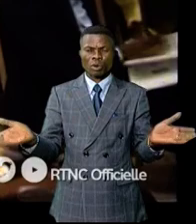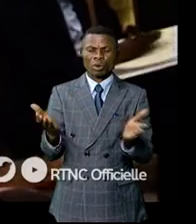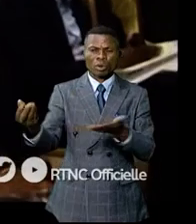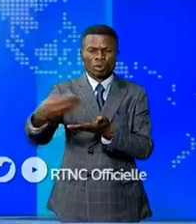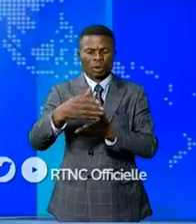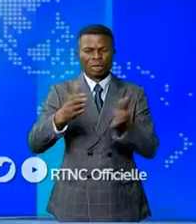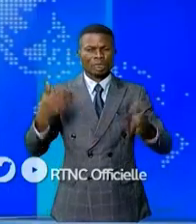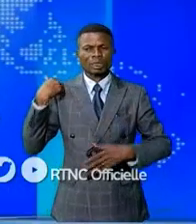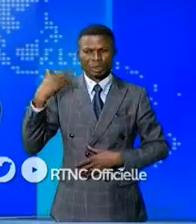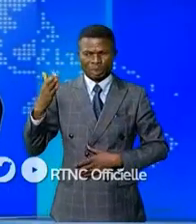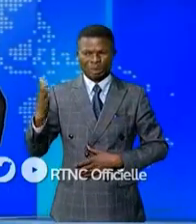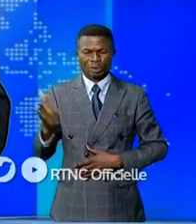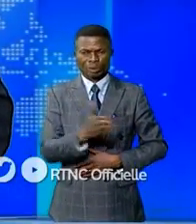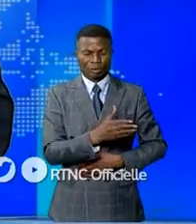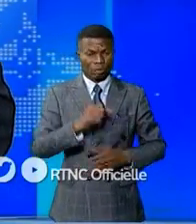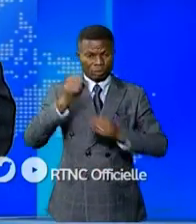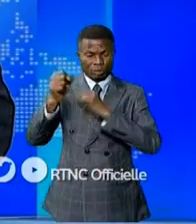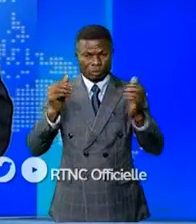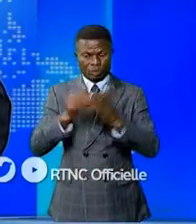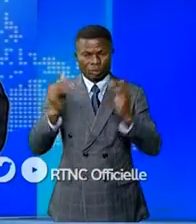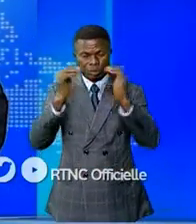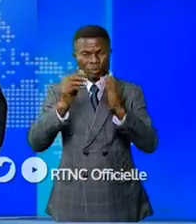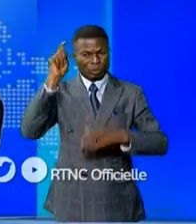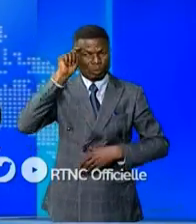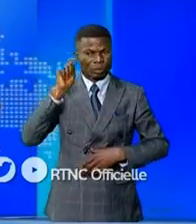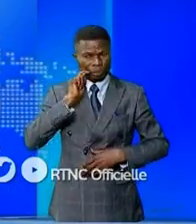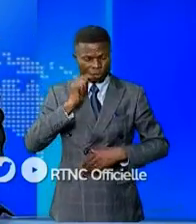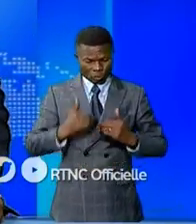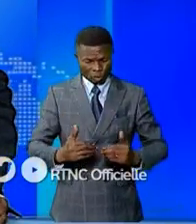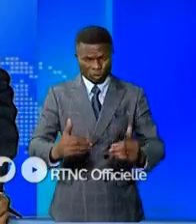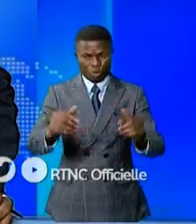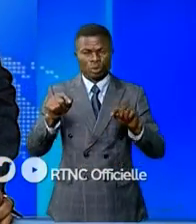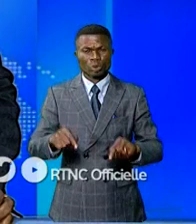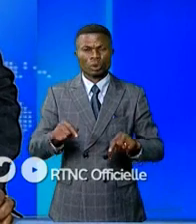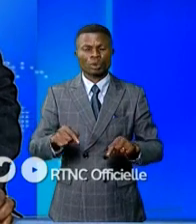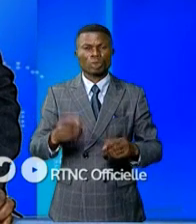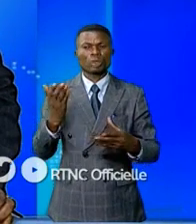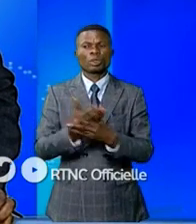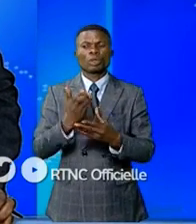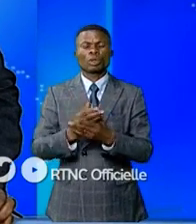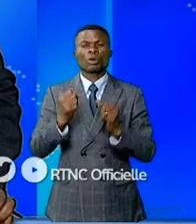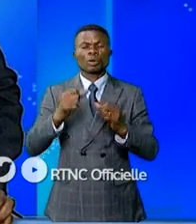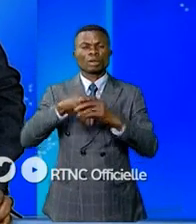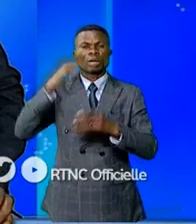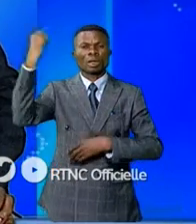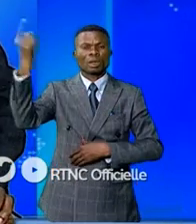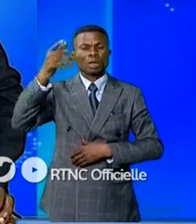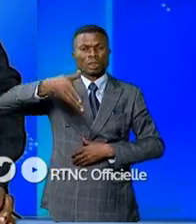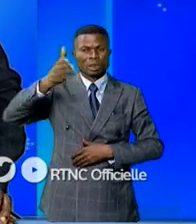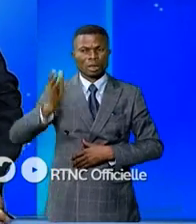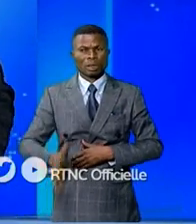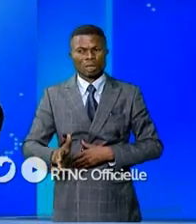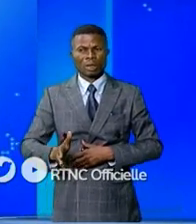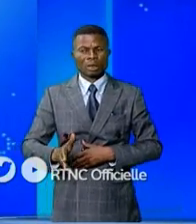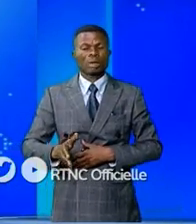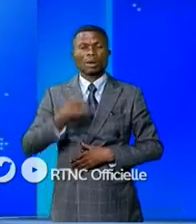des ressources. Les combats sur l'égalité des sexes est encore d'actualité aujourd'hui en RDC et dans le monde. Les experts qui militent